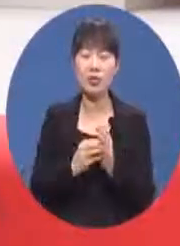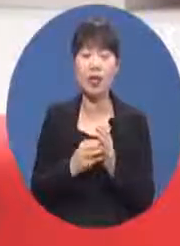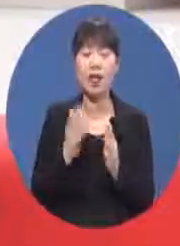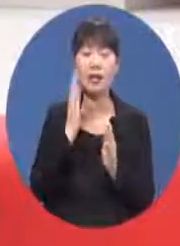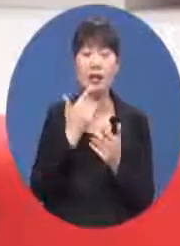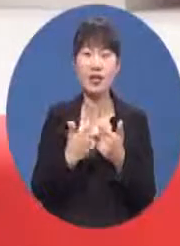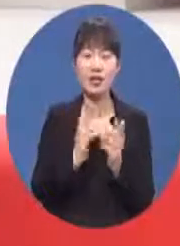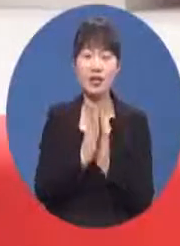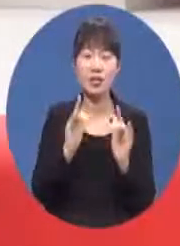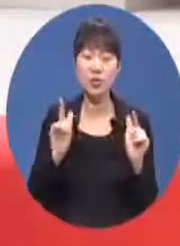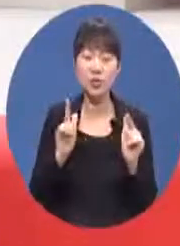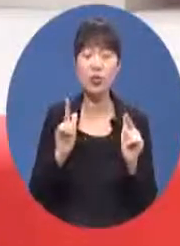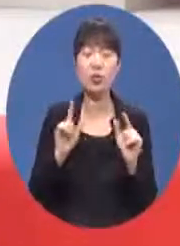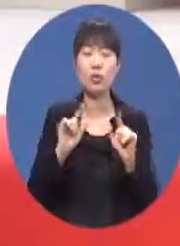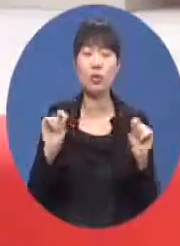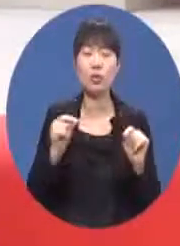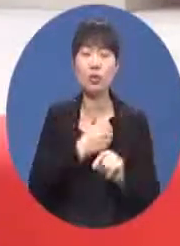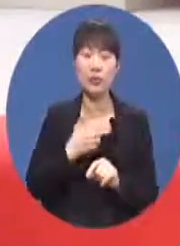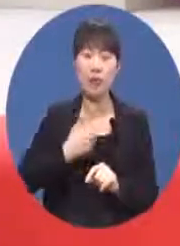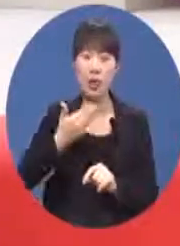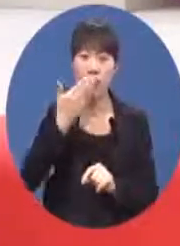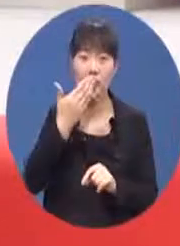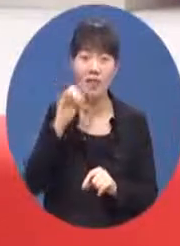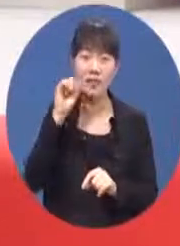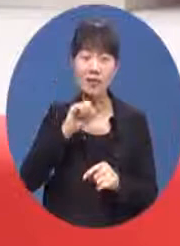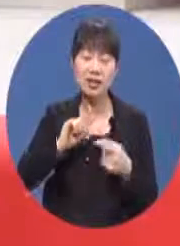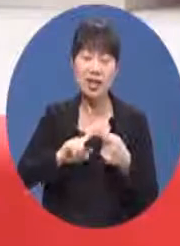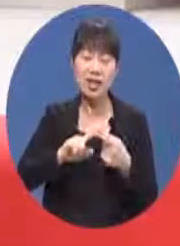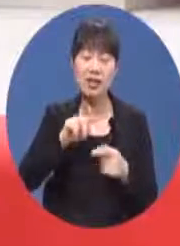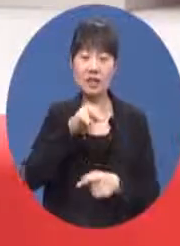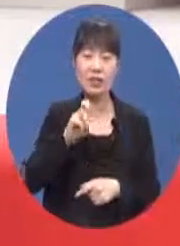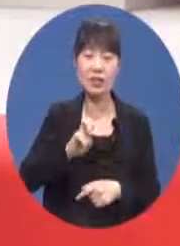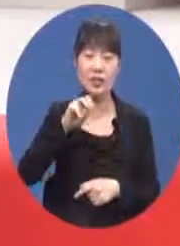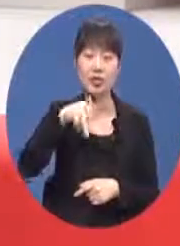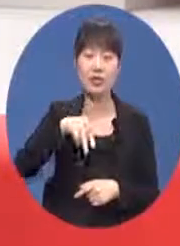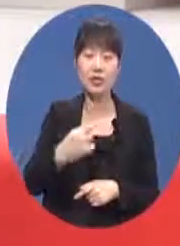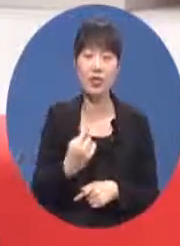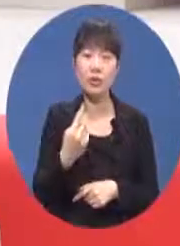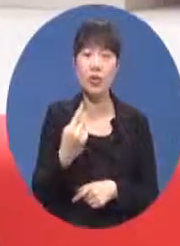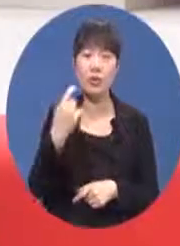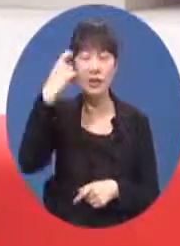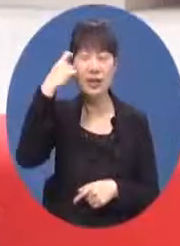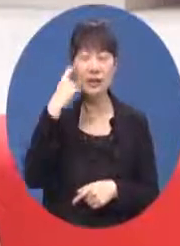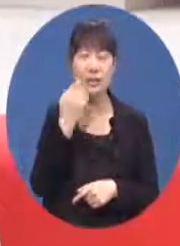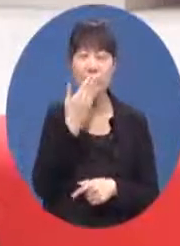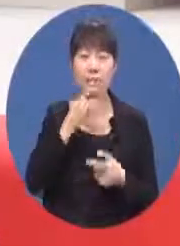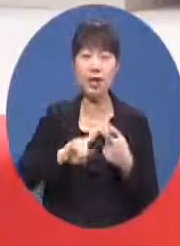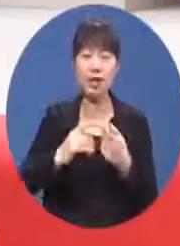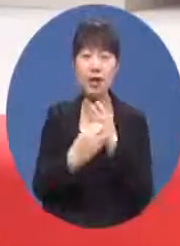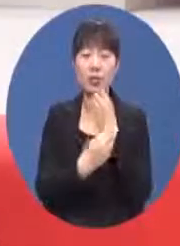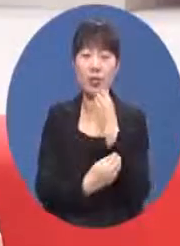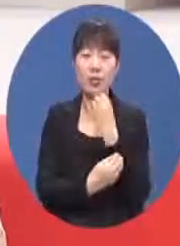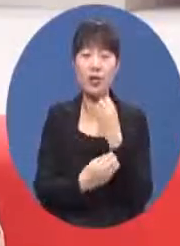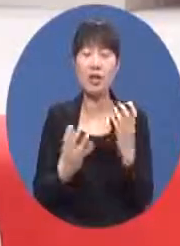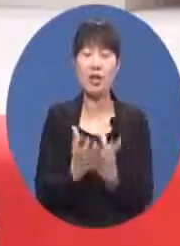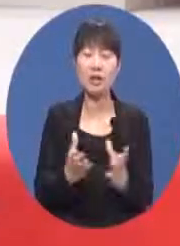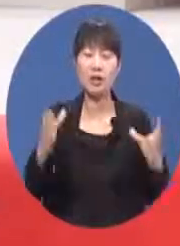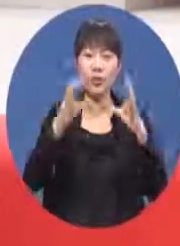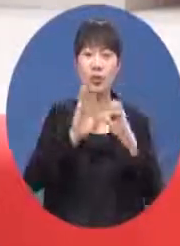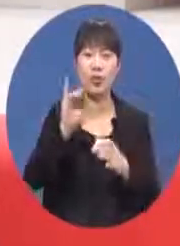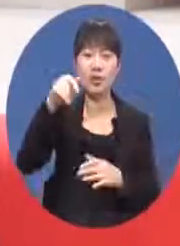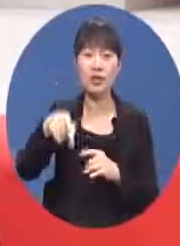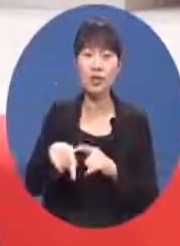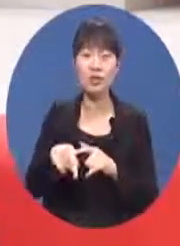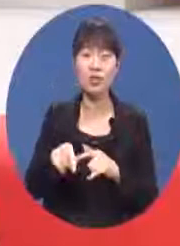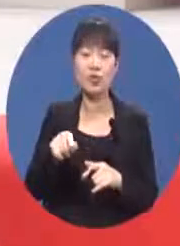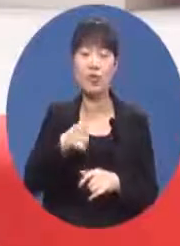먹는지 그리고 좀 더 질깃한 그 섬유소의 질감을 그대로 느낄 수 있는 뭐 오이나 통배추나 물미역, 쌈이나